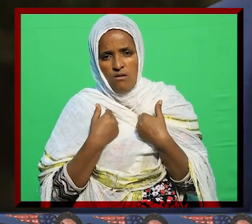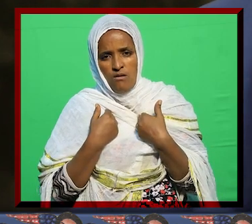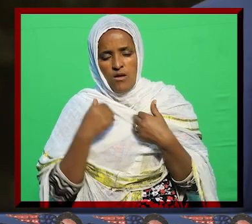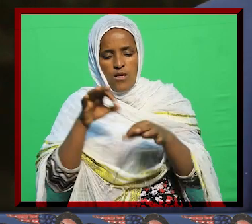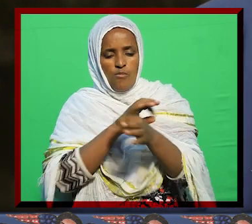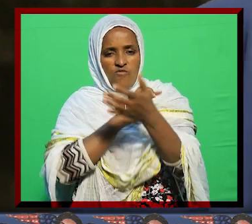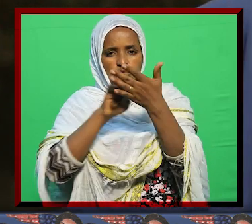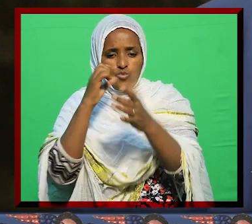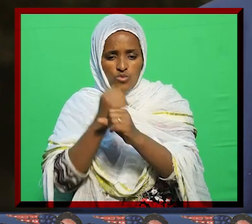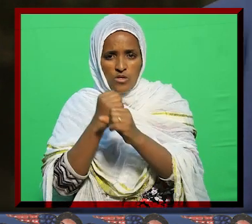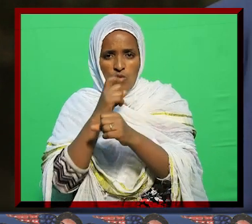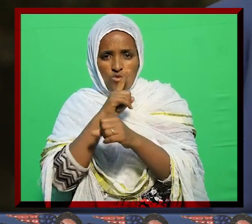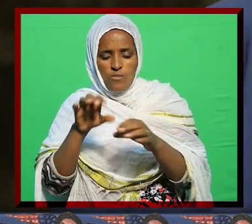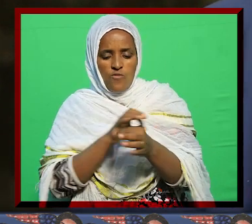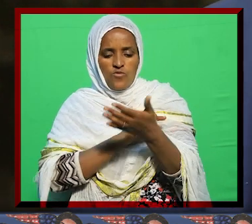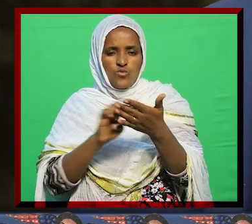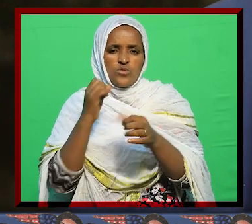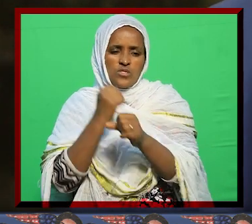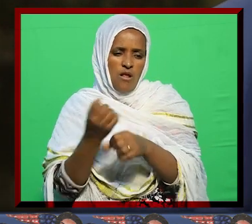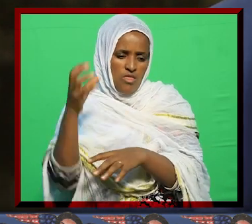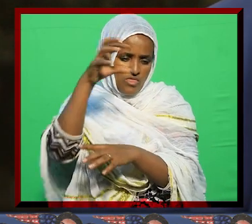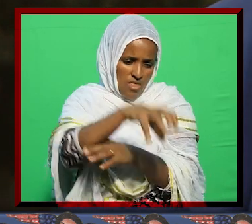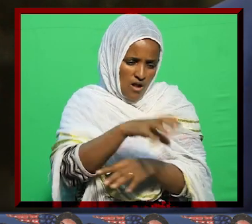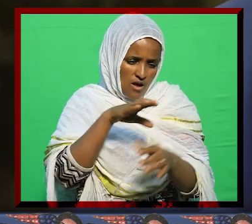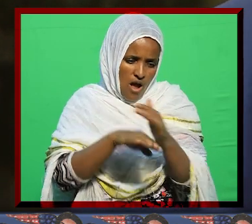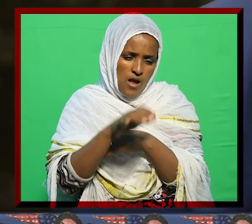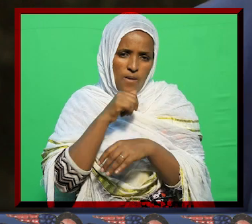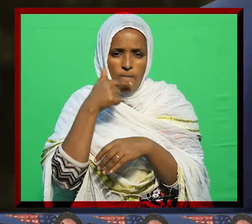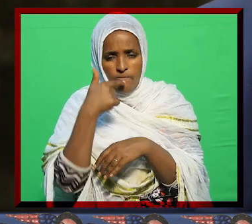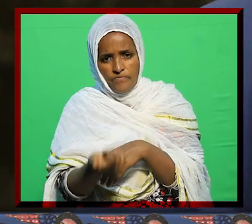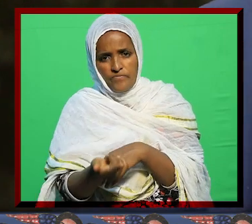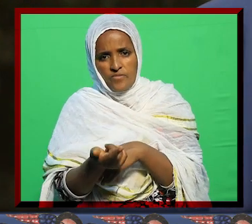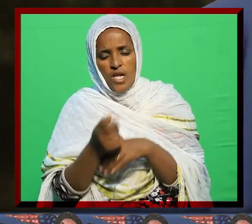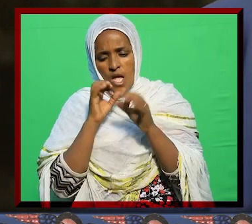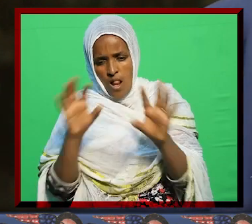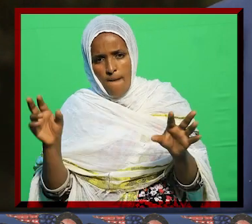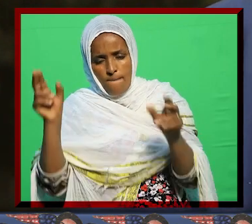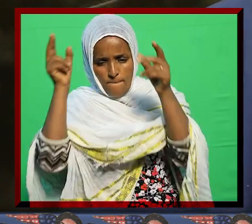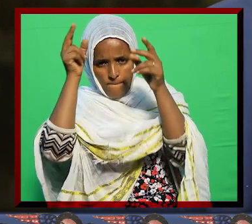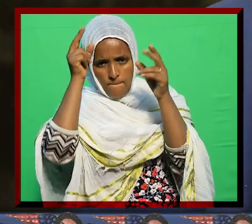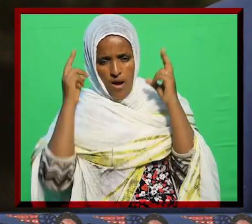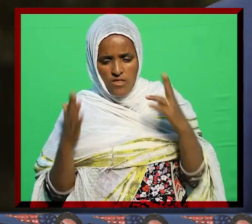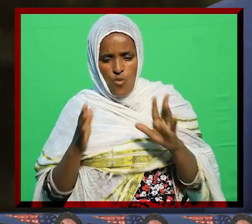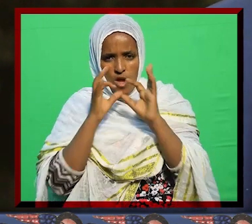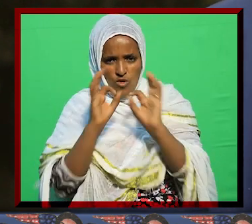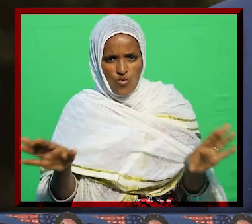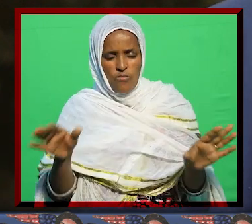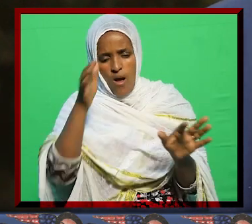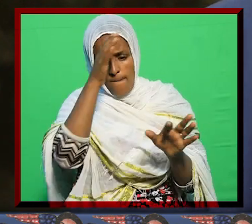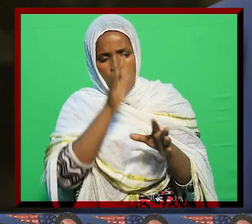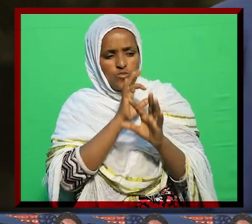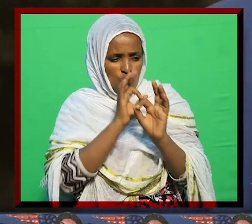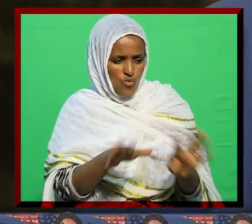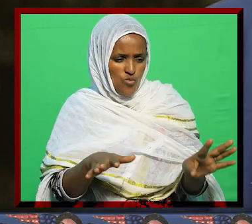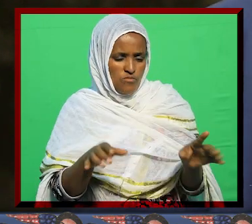ያስጨንቃል የመንፈስ ቅዱስ ሥራ ነውና በመንፈስ ቅዱስ ሥራ ጣልቃ ውስጥ አንገባም ይሄሉም ብለን የለም ባይታውያን የሉም ቅዱሳን መናንያን የሉም